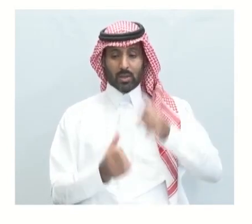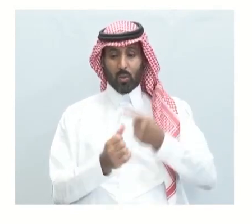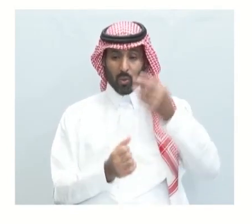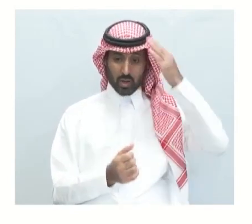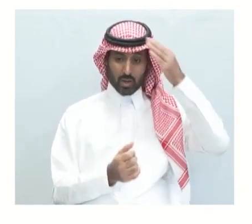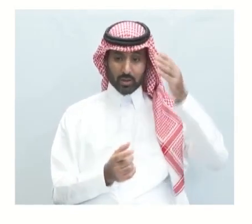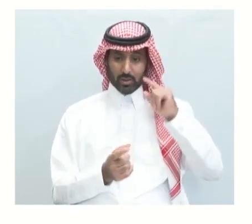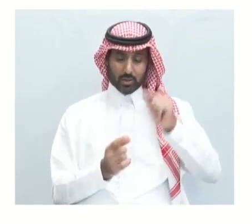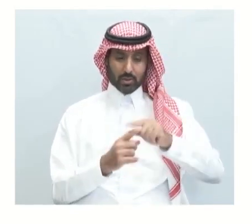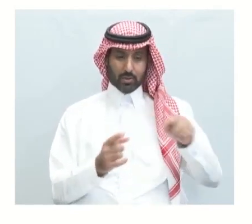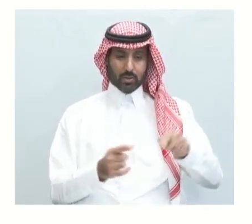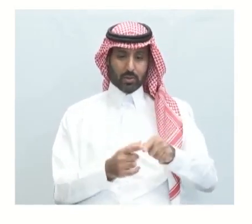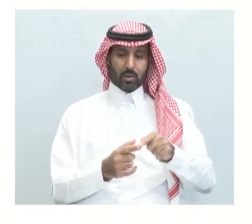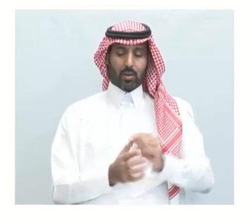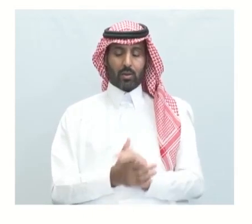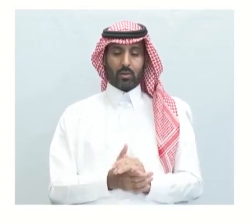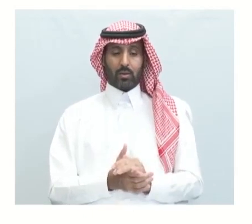لدينا هنا الهد